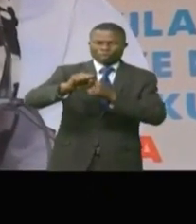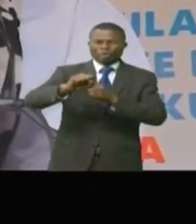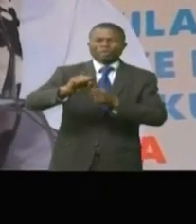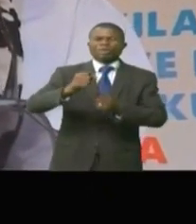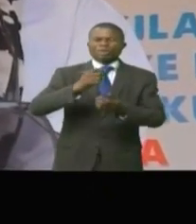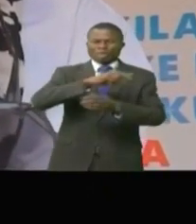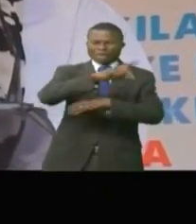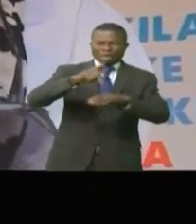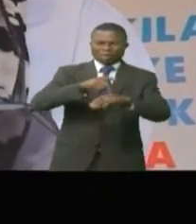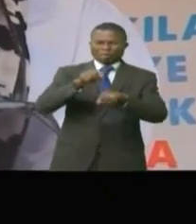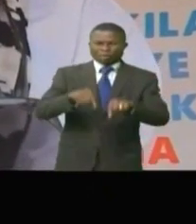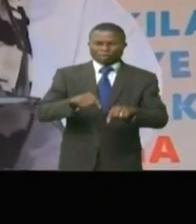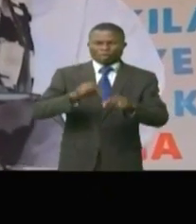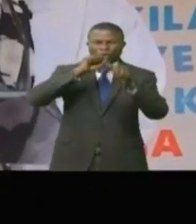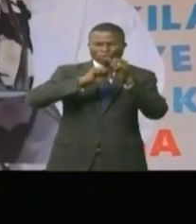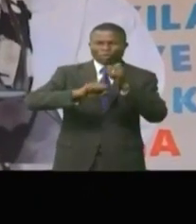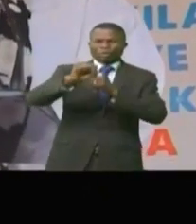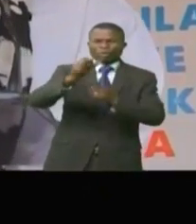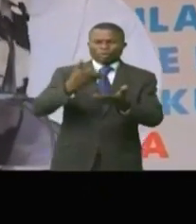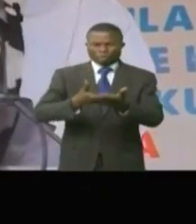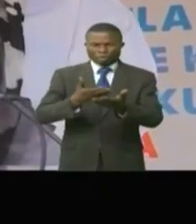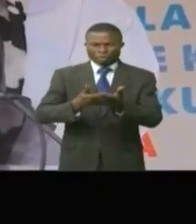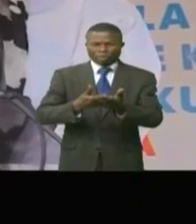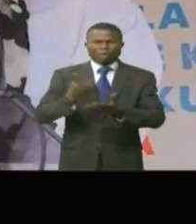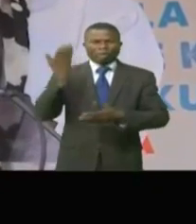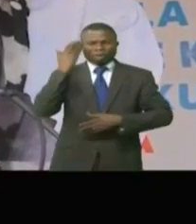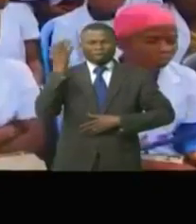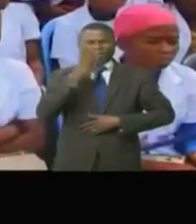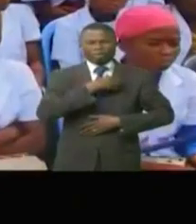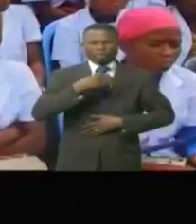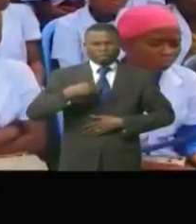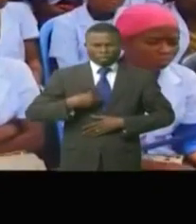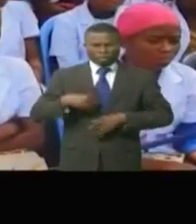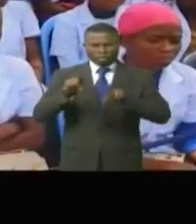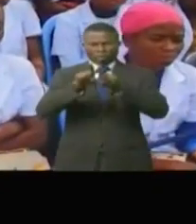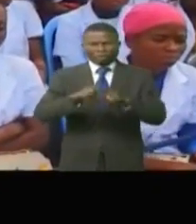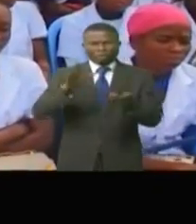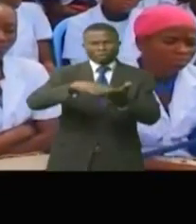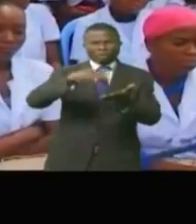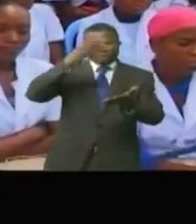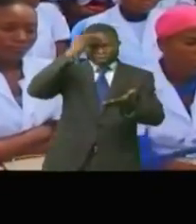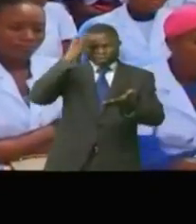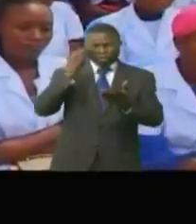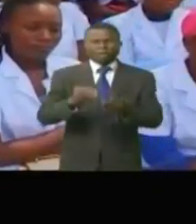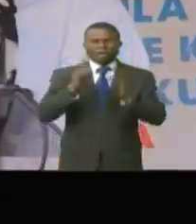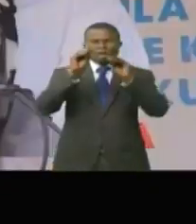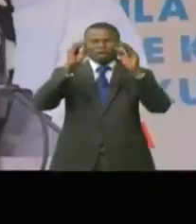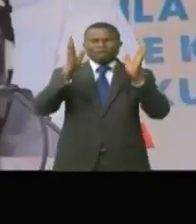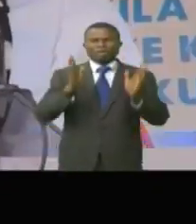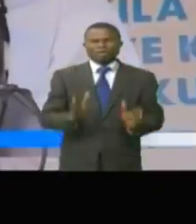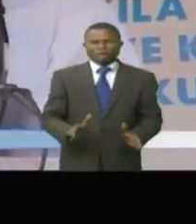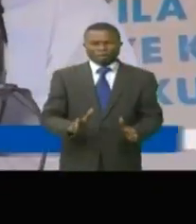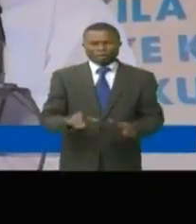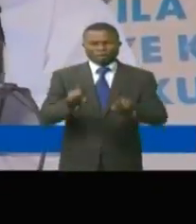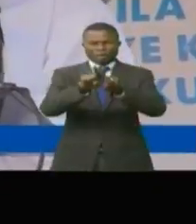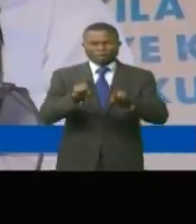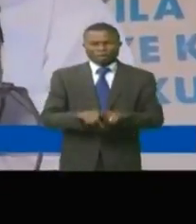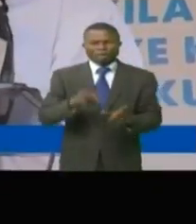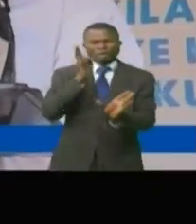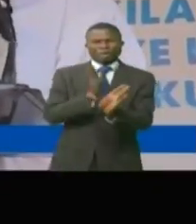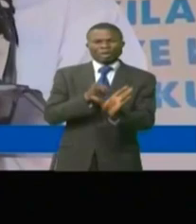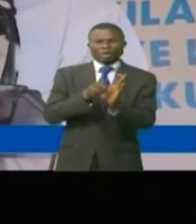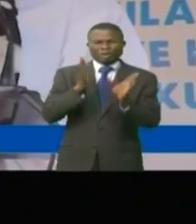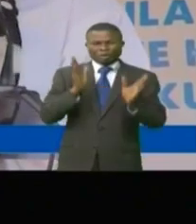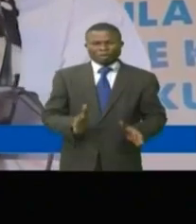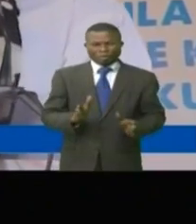cette période de la campagne les parents, les élèves, les enseignants, les handicapés